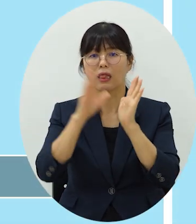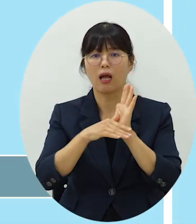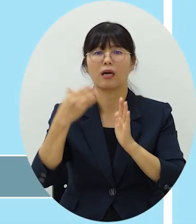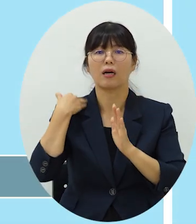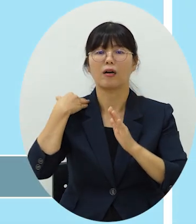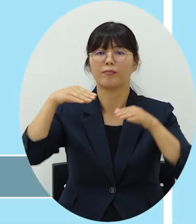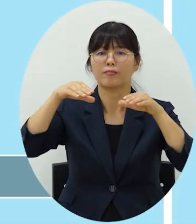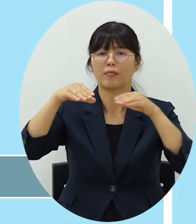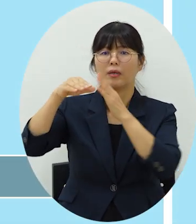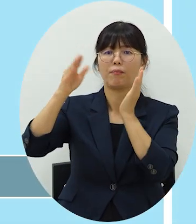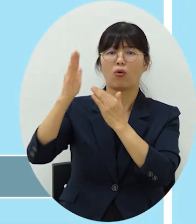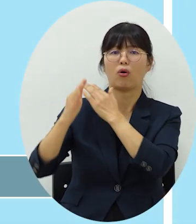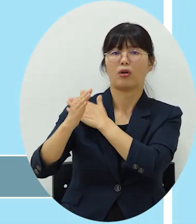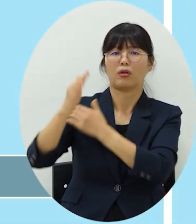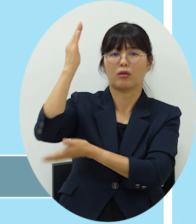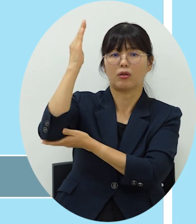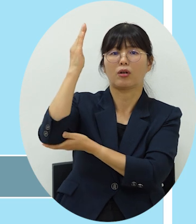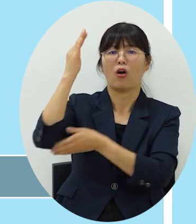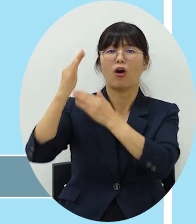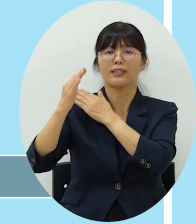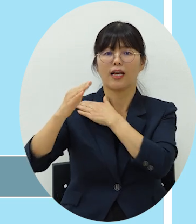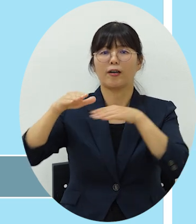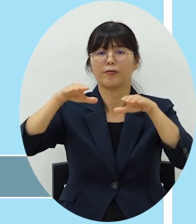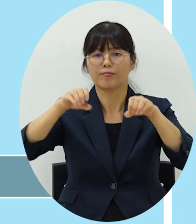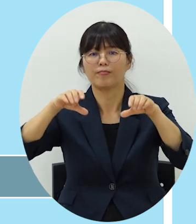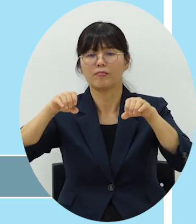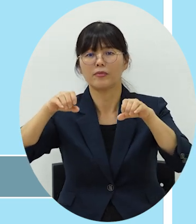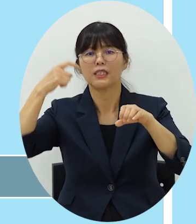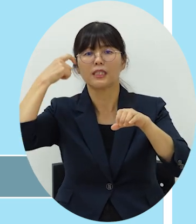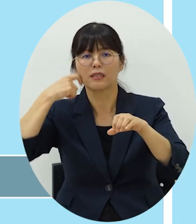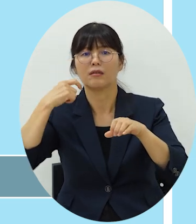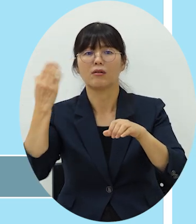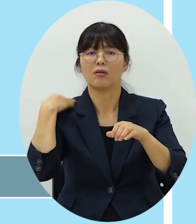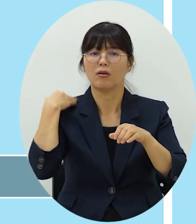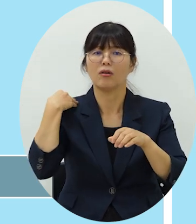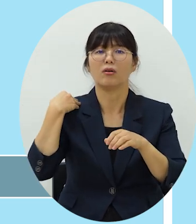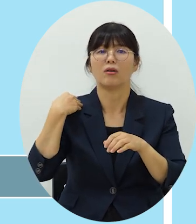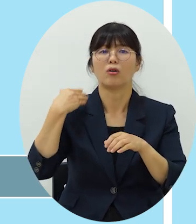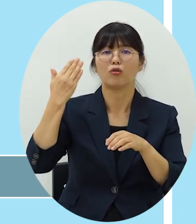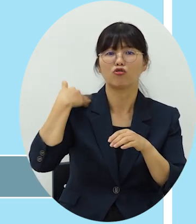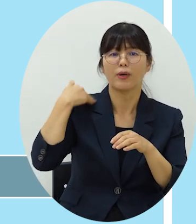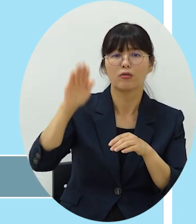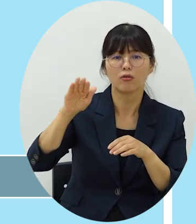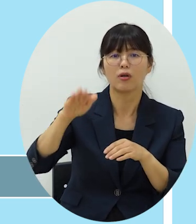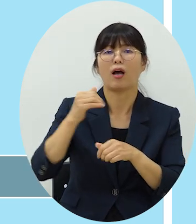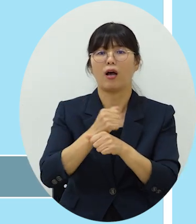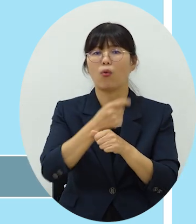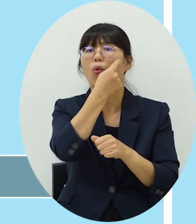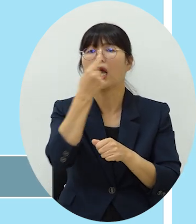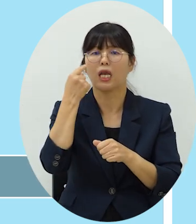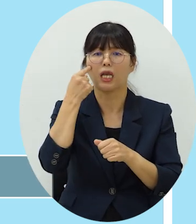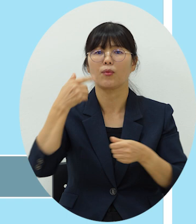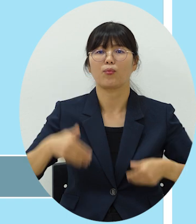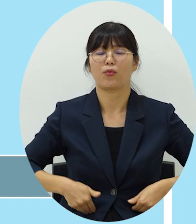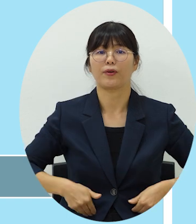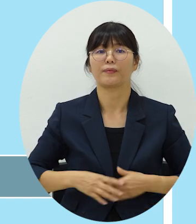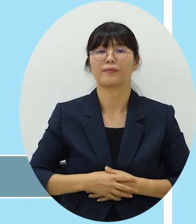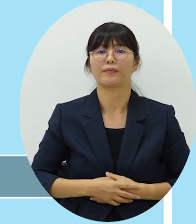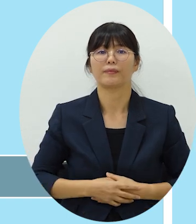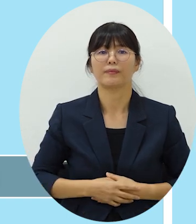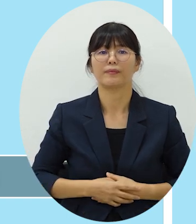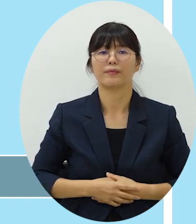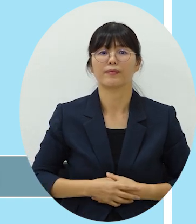아닌 팔뚝이나 어깨 측면과 같이 덜 민감한 부위를 먼저 두세 번 두드려 의식이 있는지 반응을